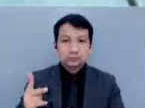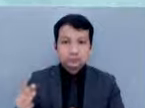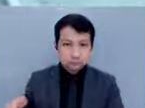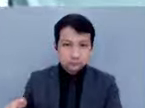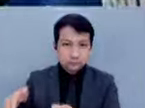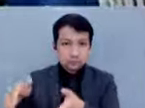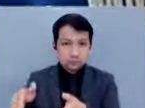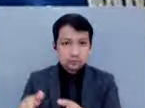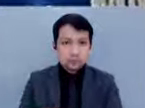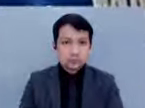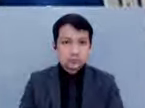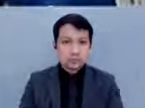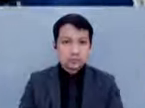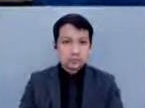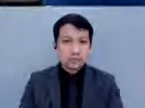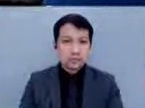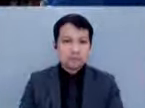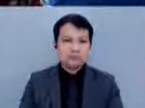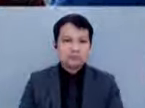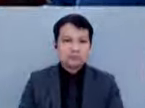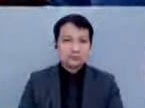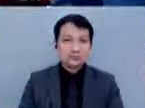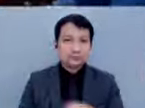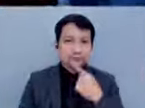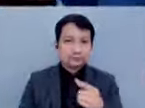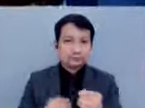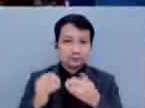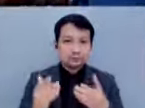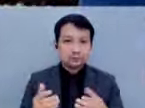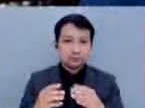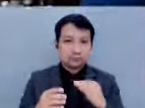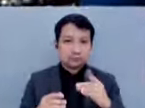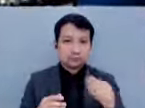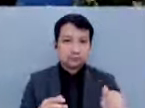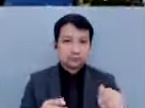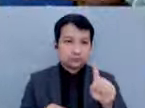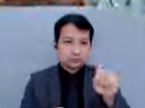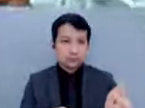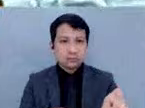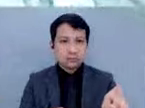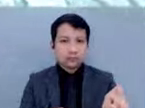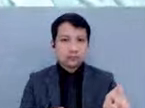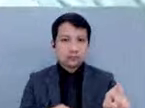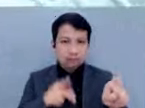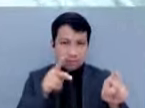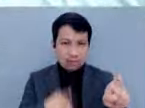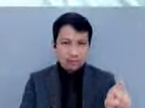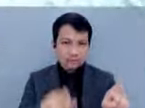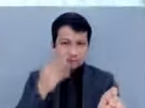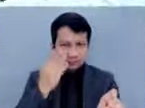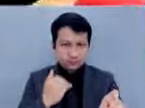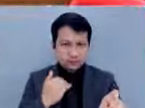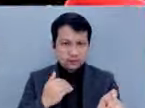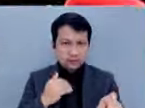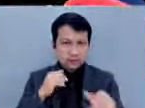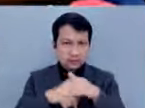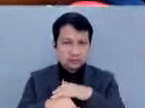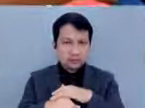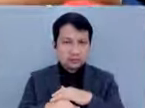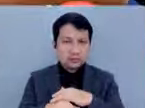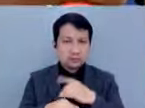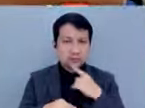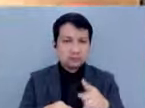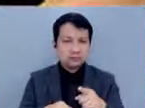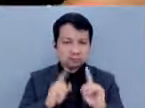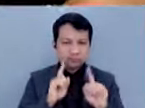o. Pati ang operasyon ng MMDA, kinwestiyon ng residente. Bakit daw sila pumasok sa kanilang lugar? Sagot ng